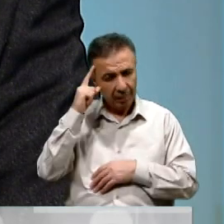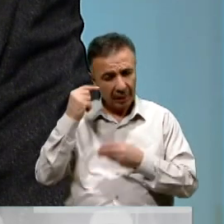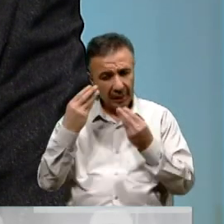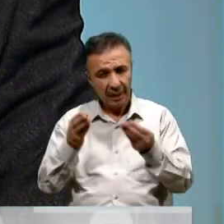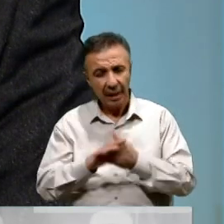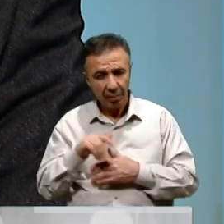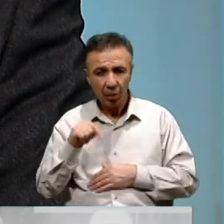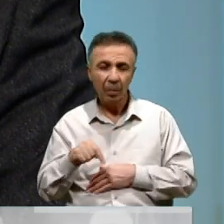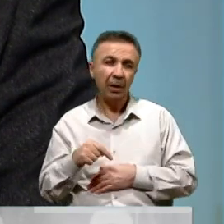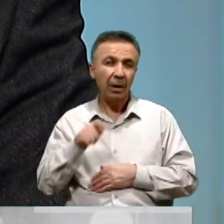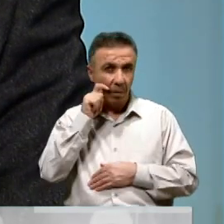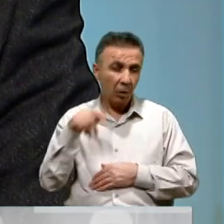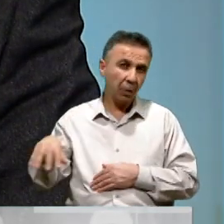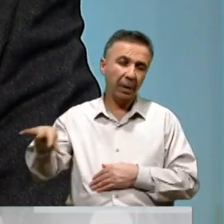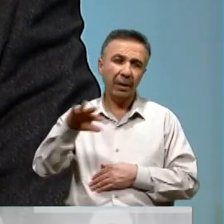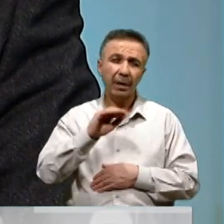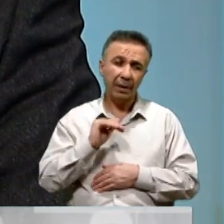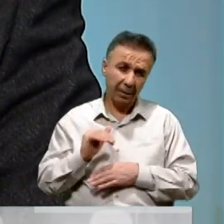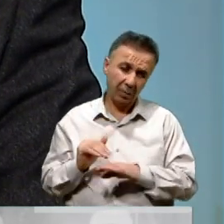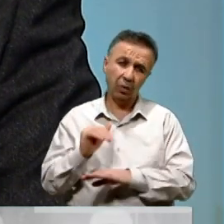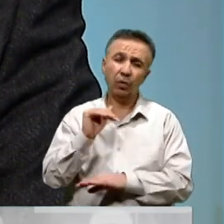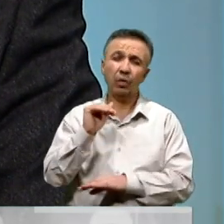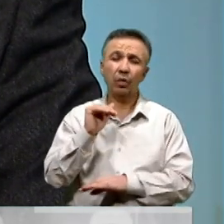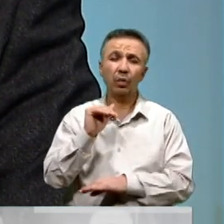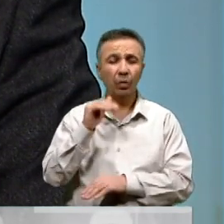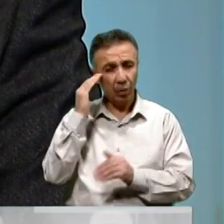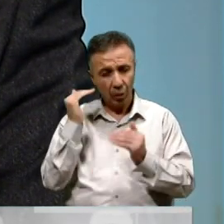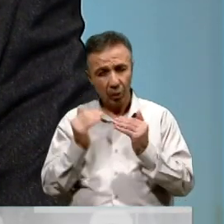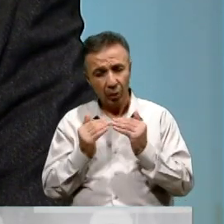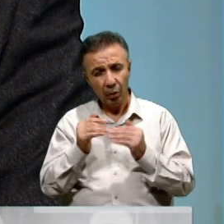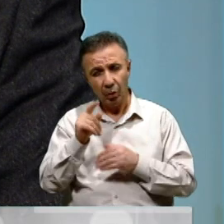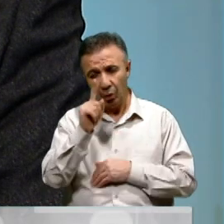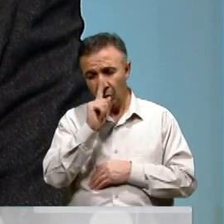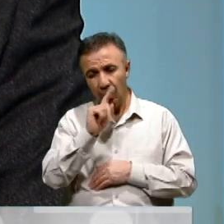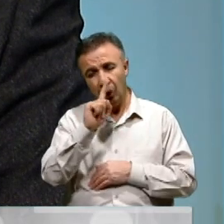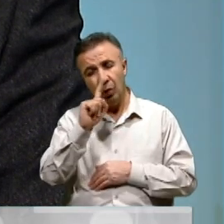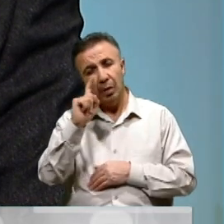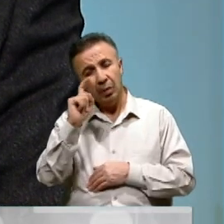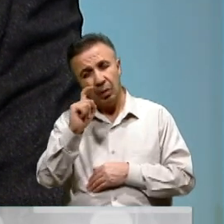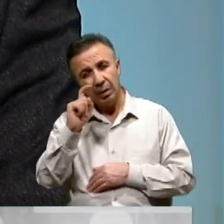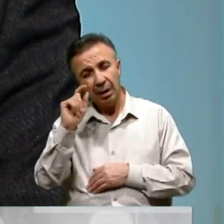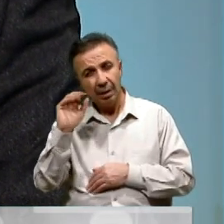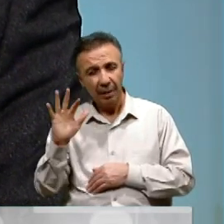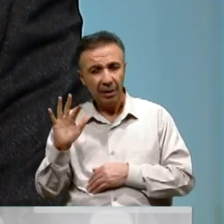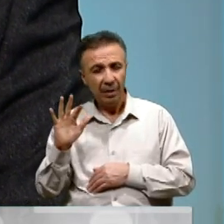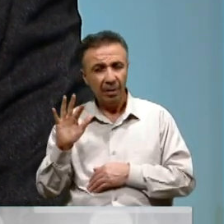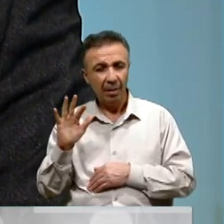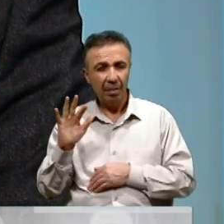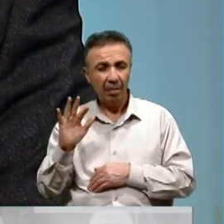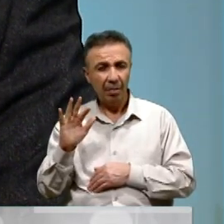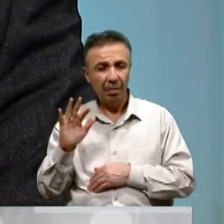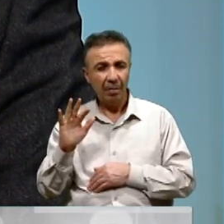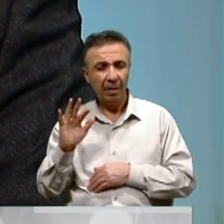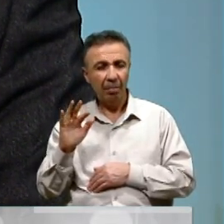günümüzdeki Müslümanların uygulamaları %95'in üzerinde bir, fakat bir takım kimseler